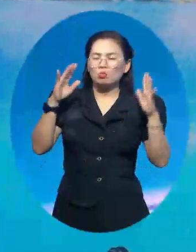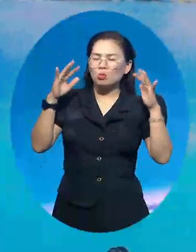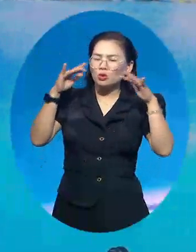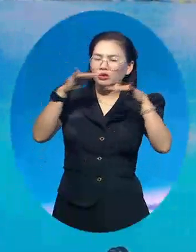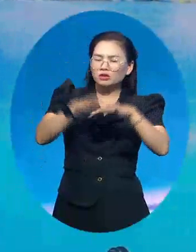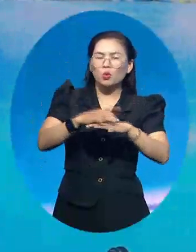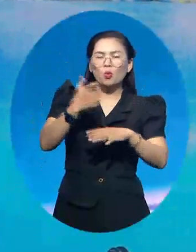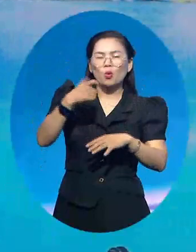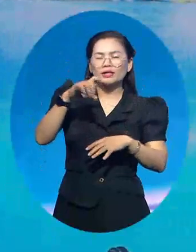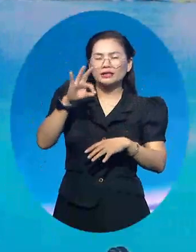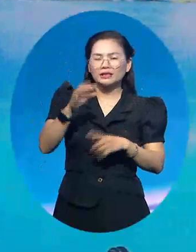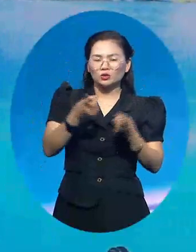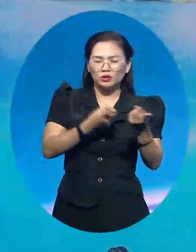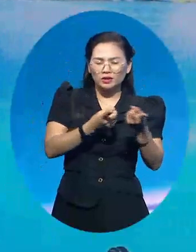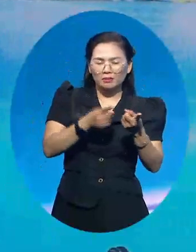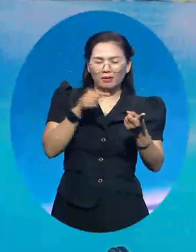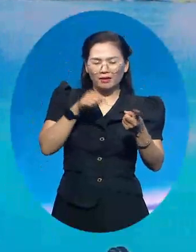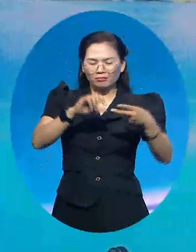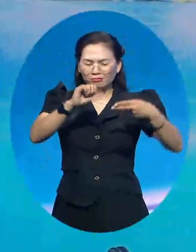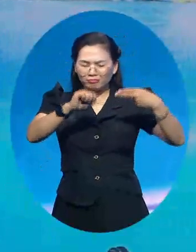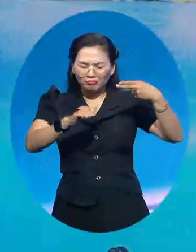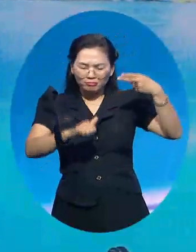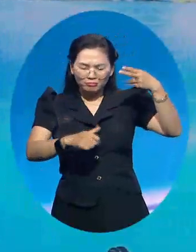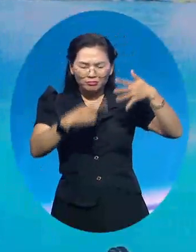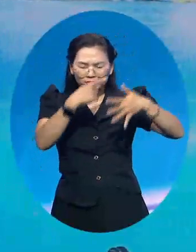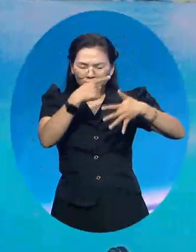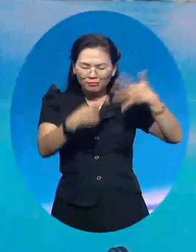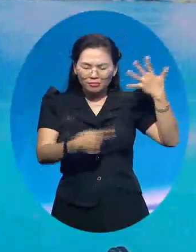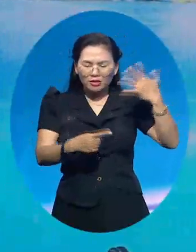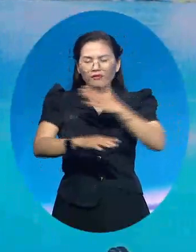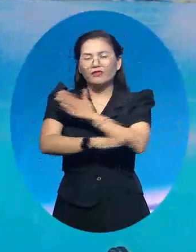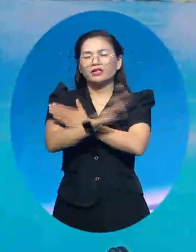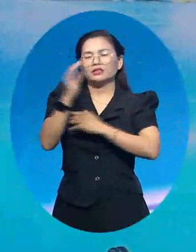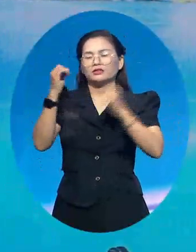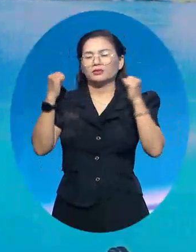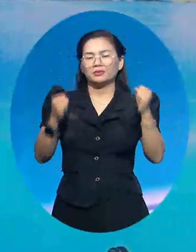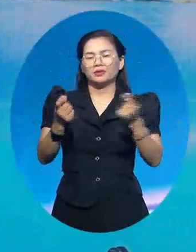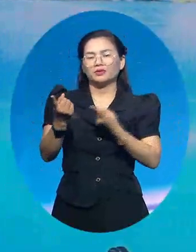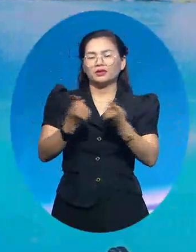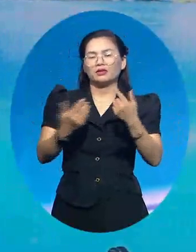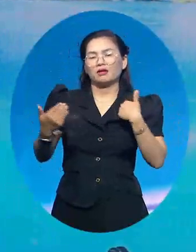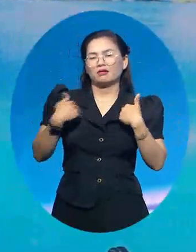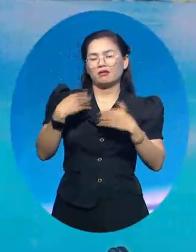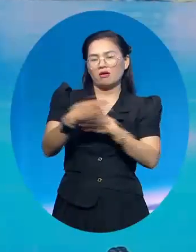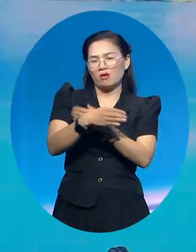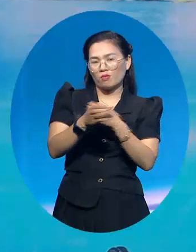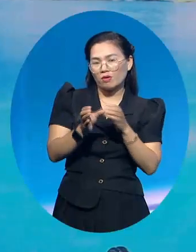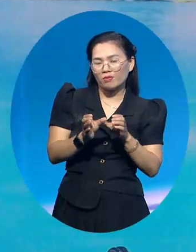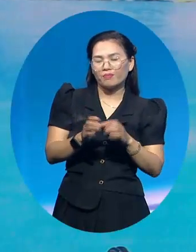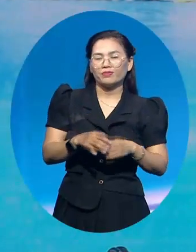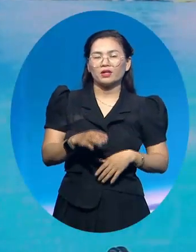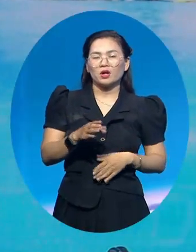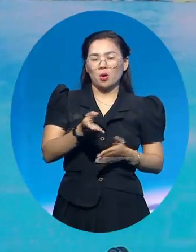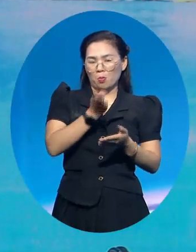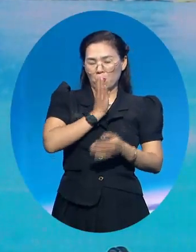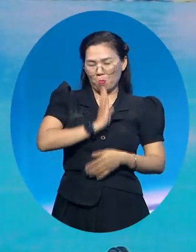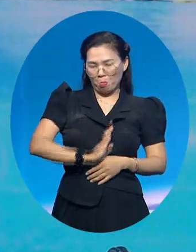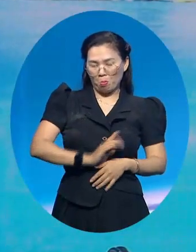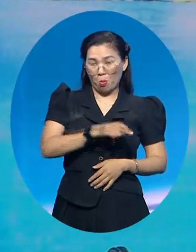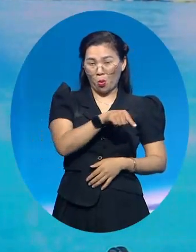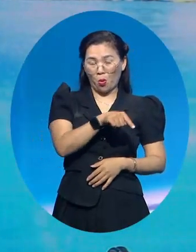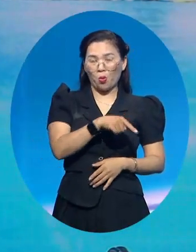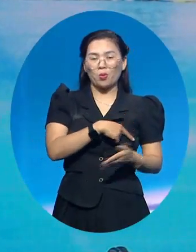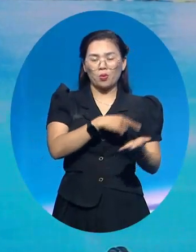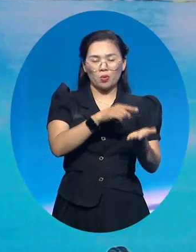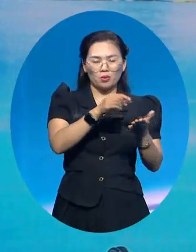một bộ tiêu chuẩn để đo lường các yếu tố liên quan đến phát triển bền vững và ảnh hưởng của doanh nghiệp đến cộng đồng. Bộ tiêu chuẩn này đang được áp dụng ngày càng nhiều